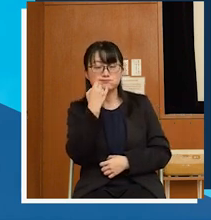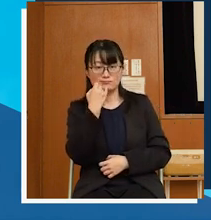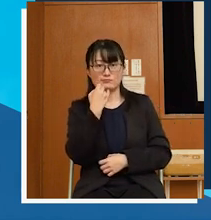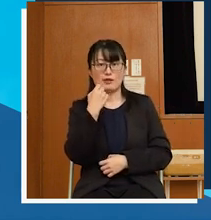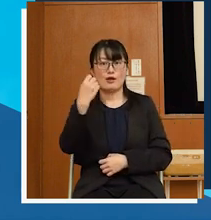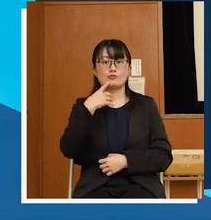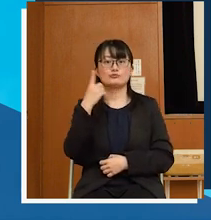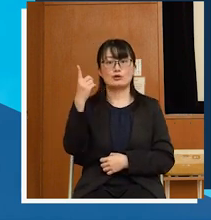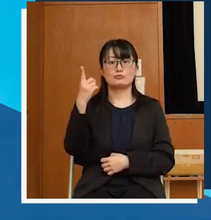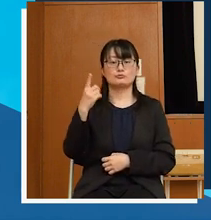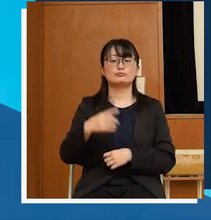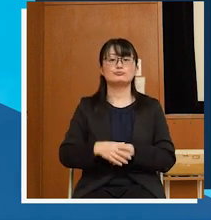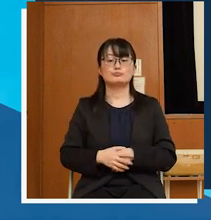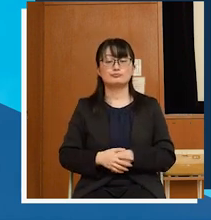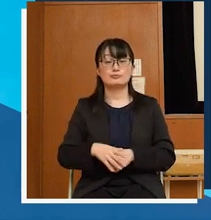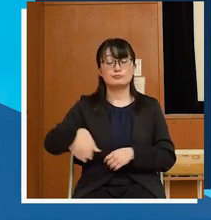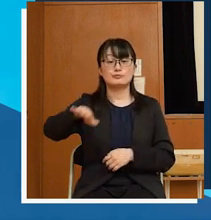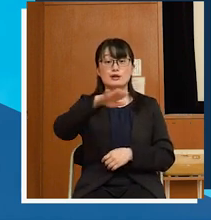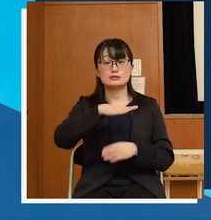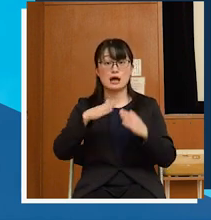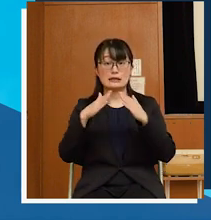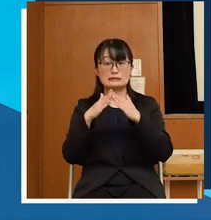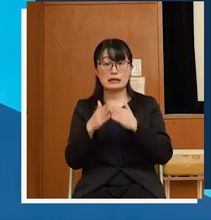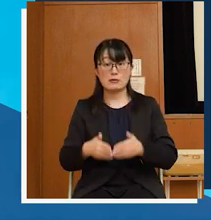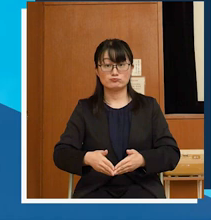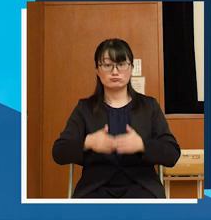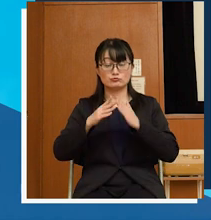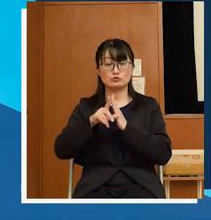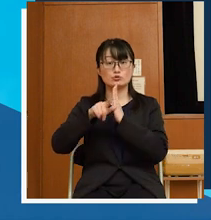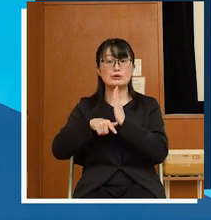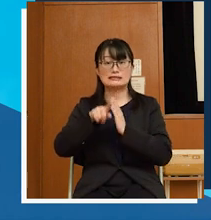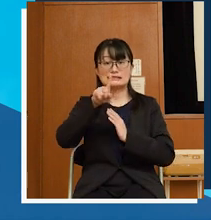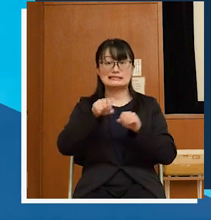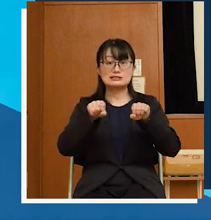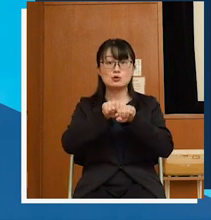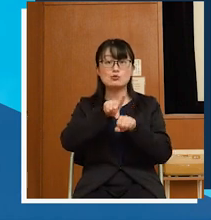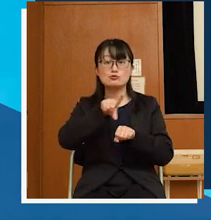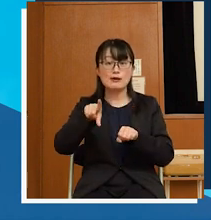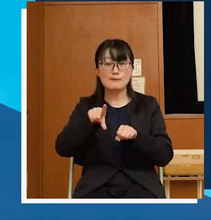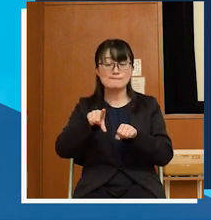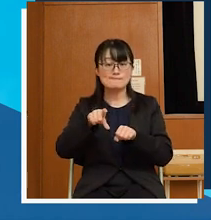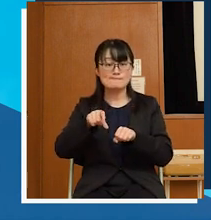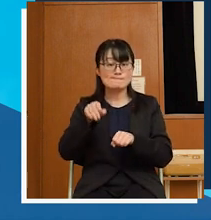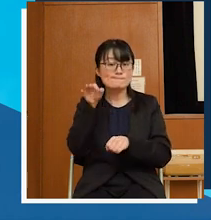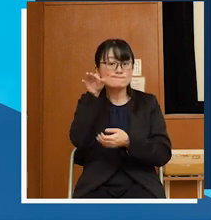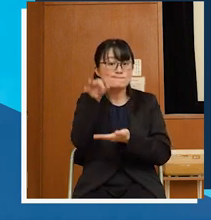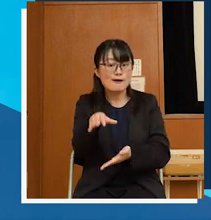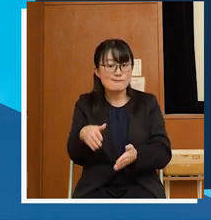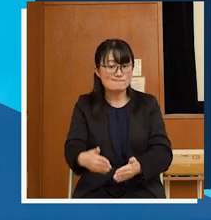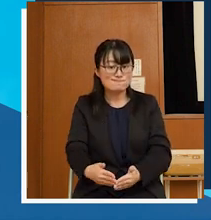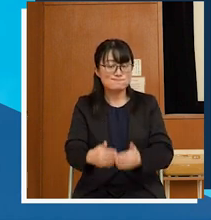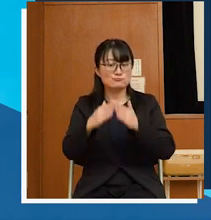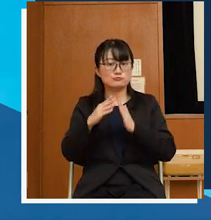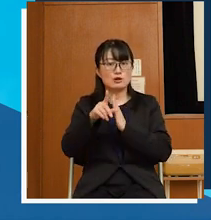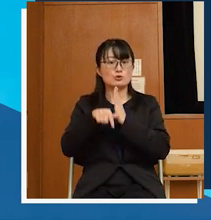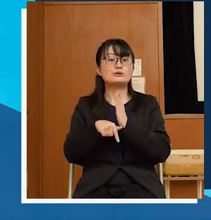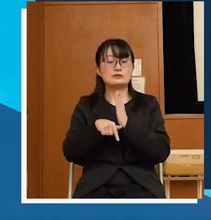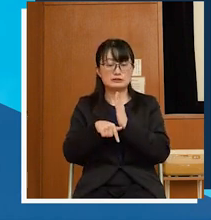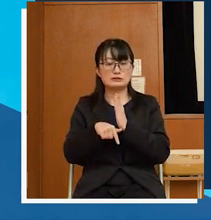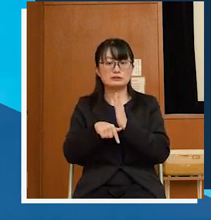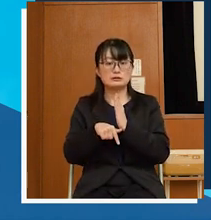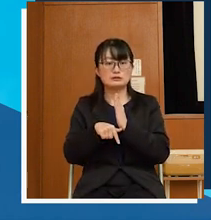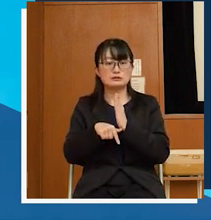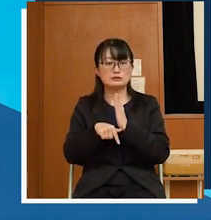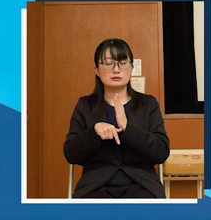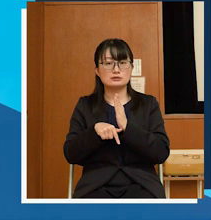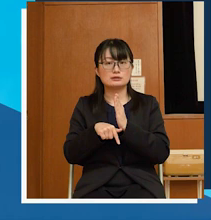に1億円かけて家を作ろうという時にこの土地の1区画南側の1区画が調査をして